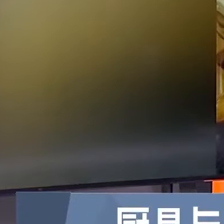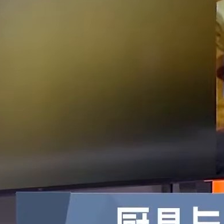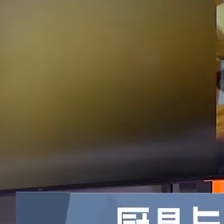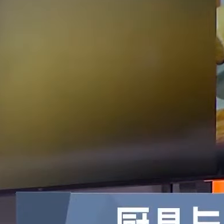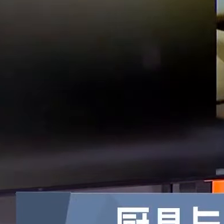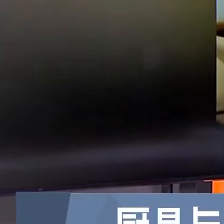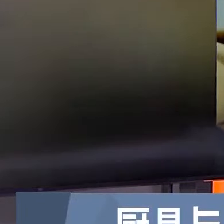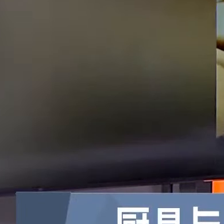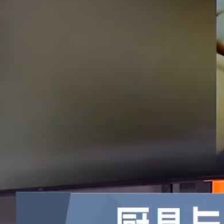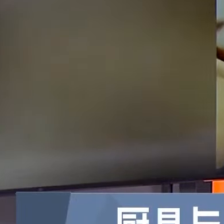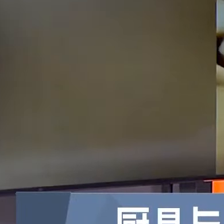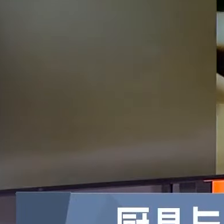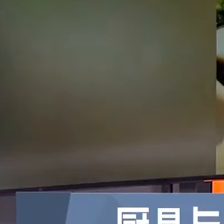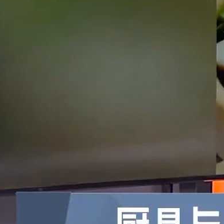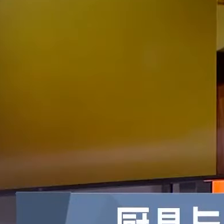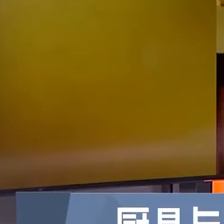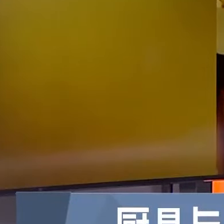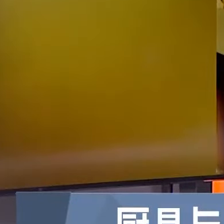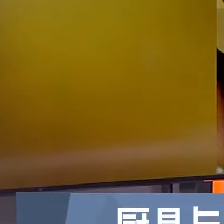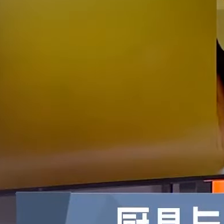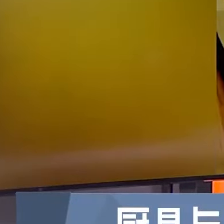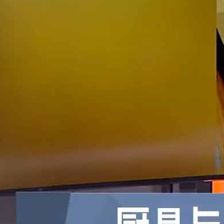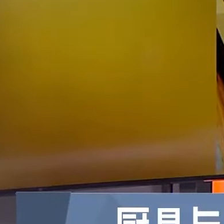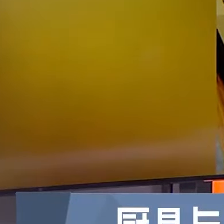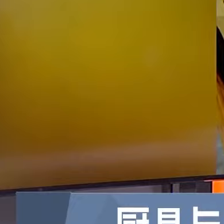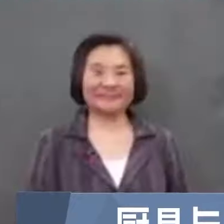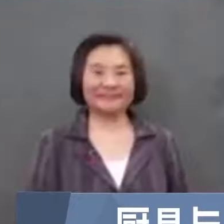强调，宝林的责任跑不掉。